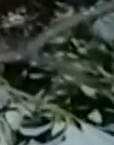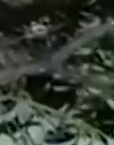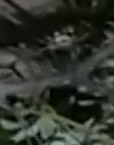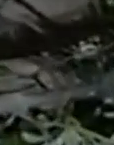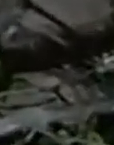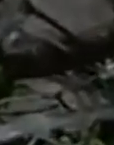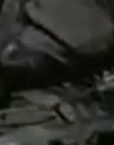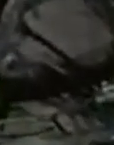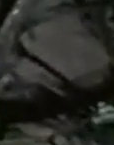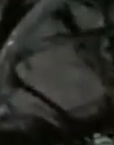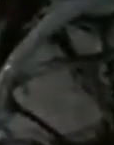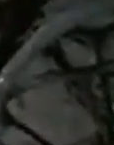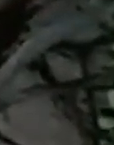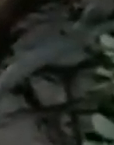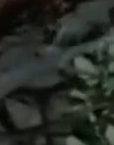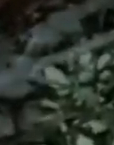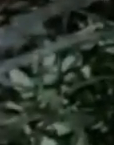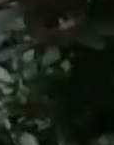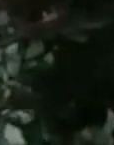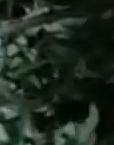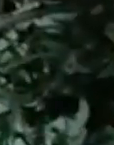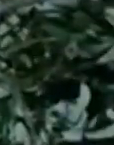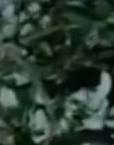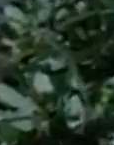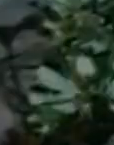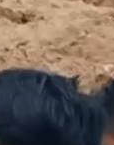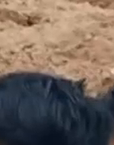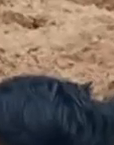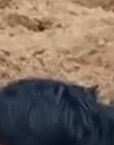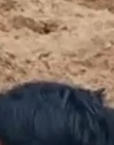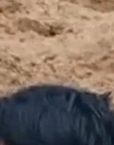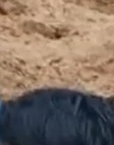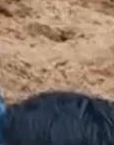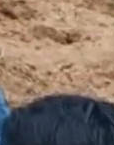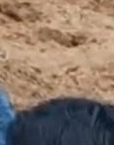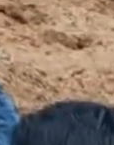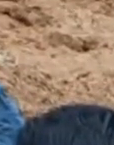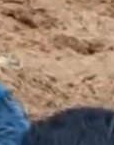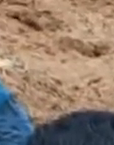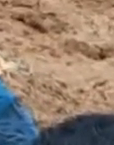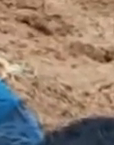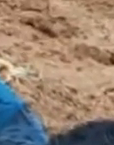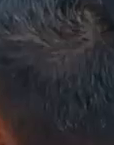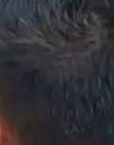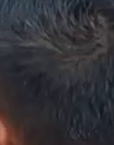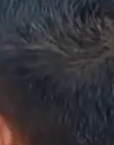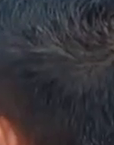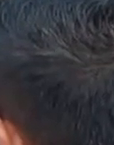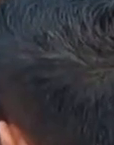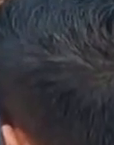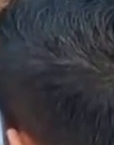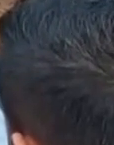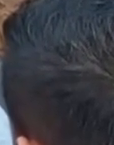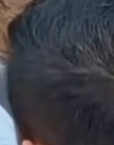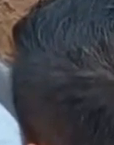sekitar 20 meter hingga menimbun sejumlah warga dan 2 truk di lokasi. 2 orang warga, Agung Sanjaya 25 tahun dan Isup 35